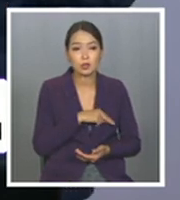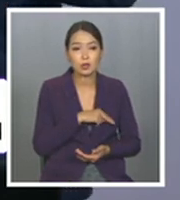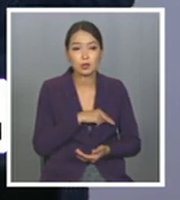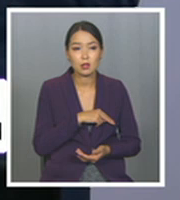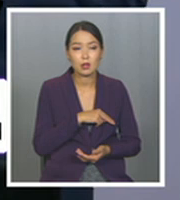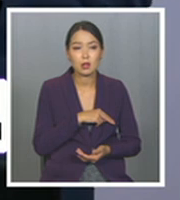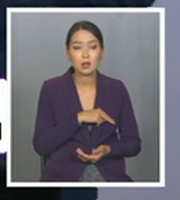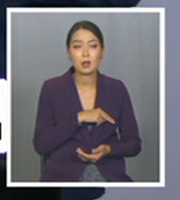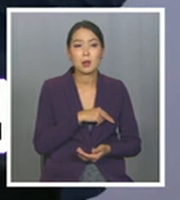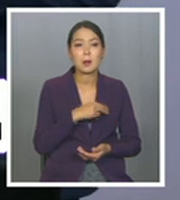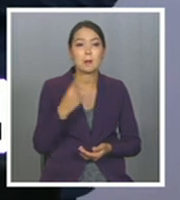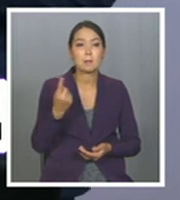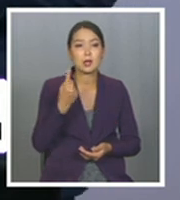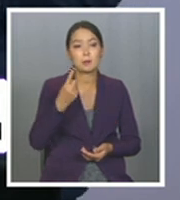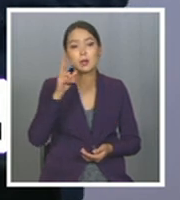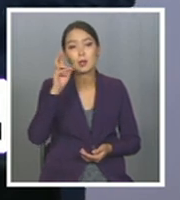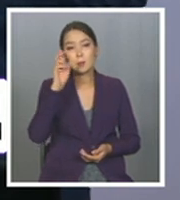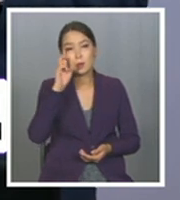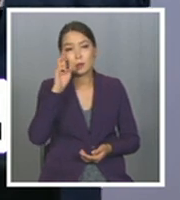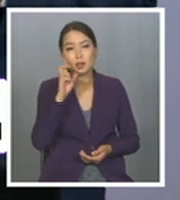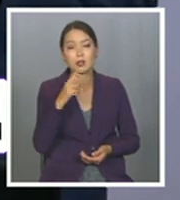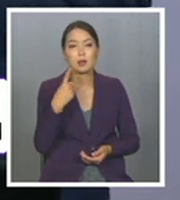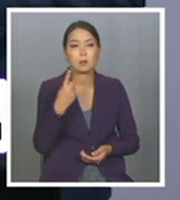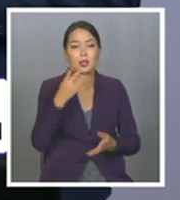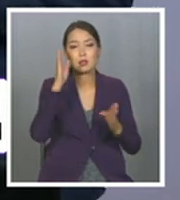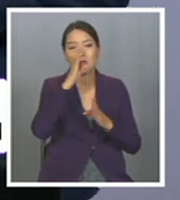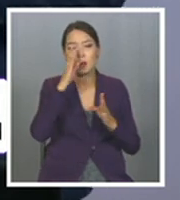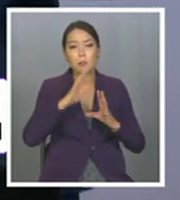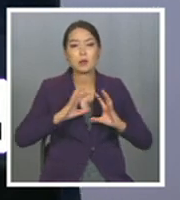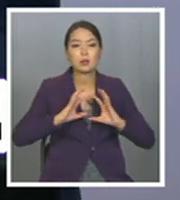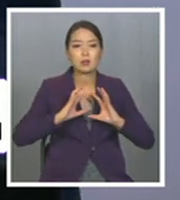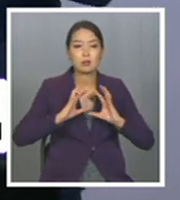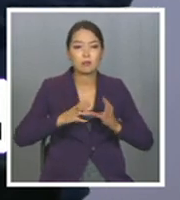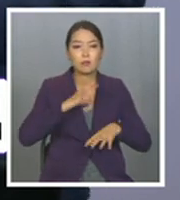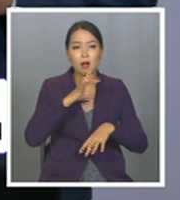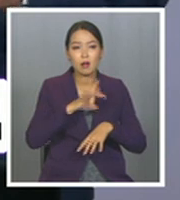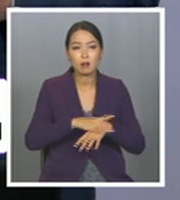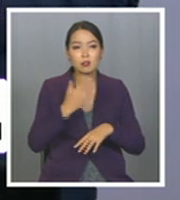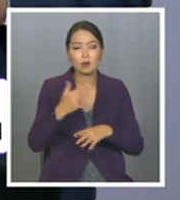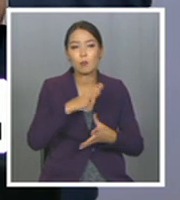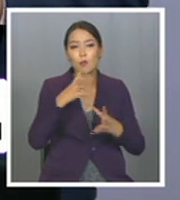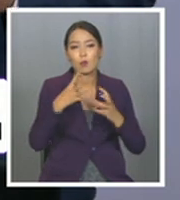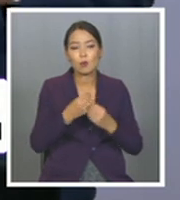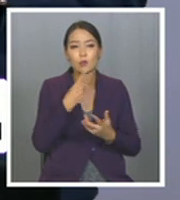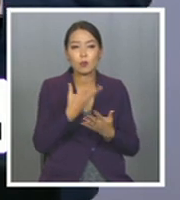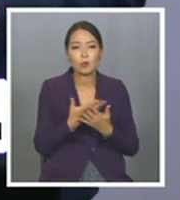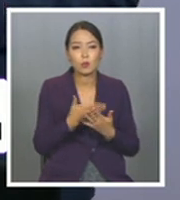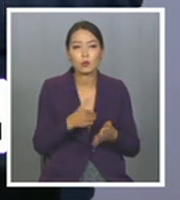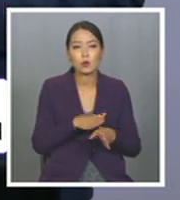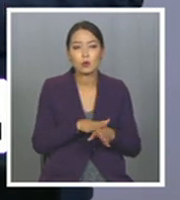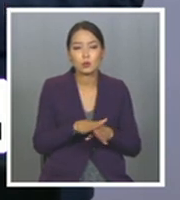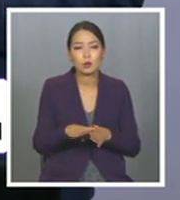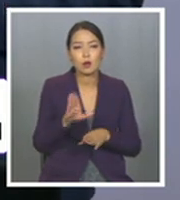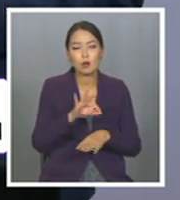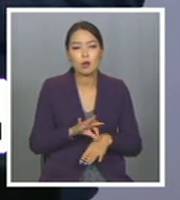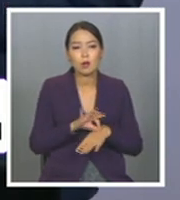белгілі мемлекетте белгілі бір табиғи географиялық факторлардың көрсеткіштері толыққанды жүзеге асырылатын